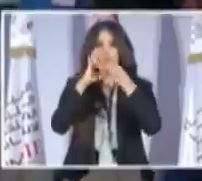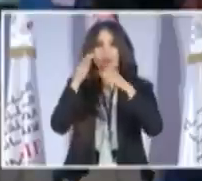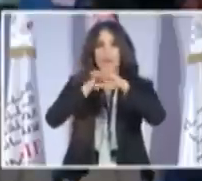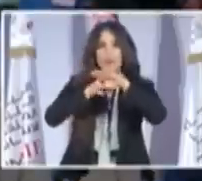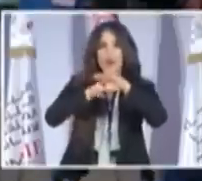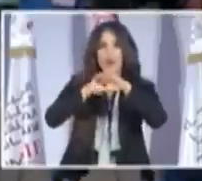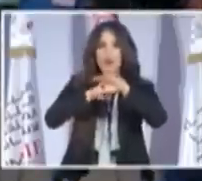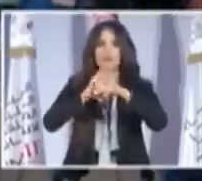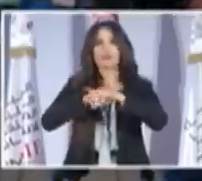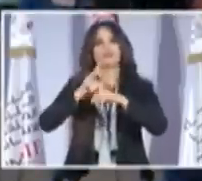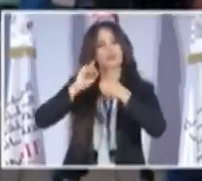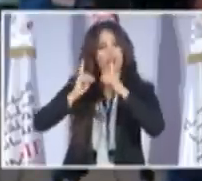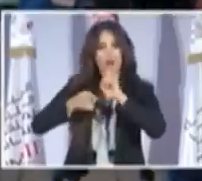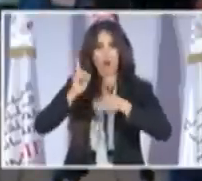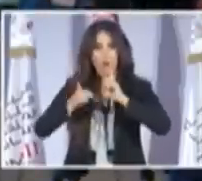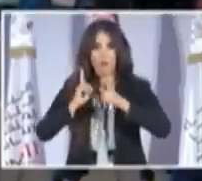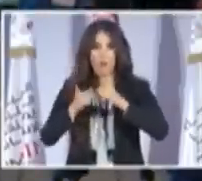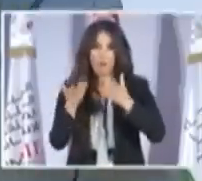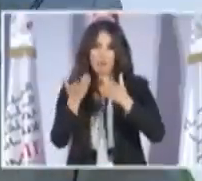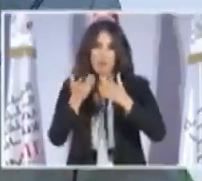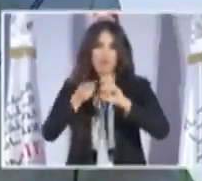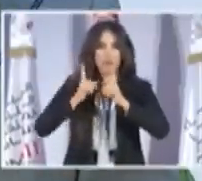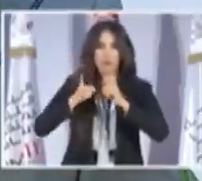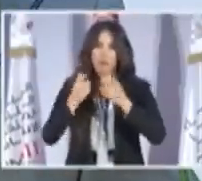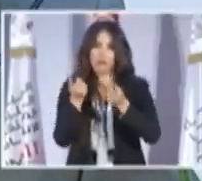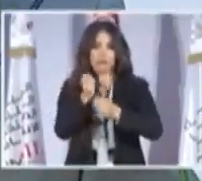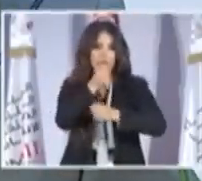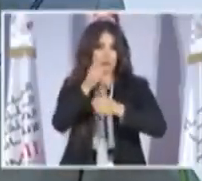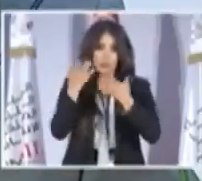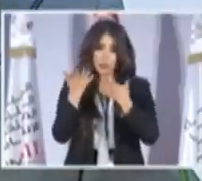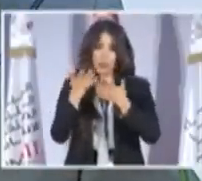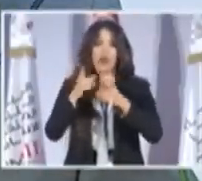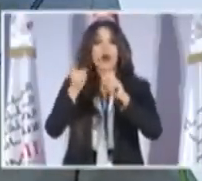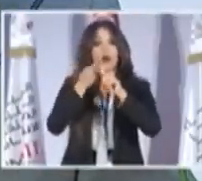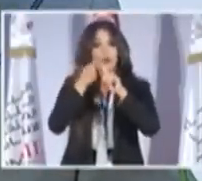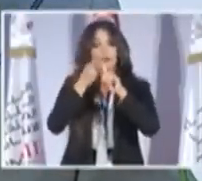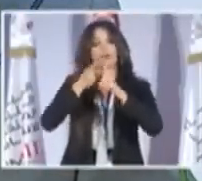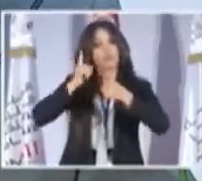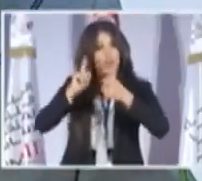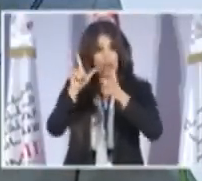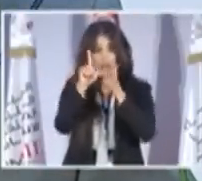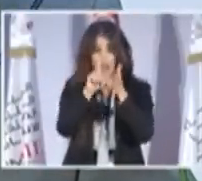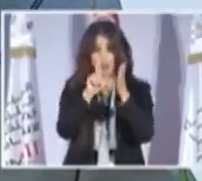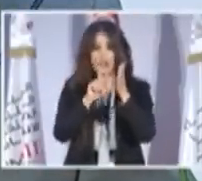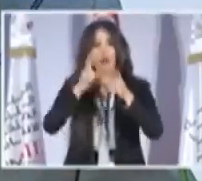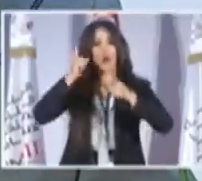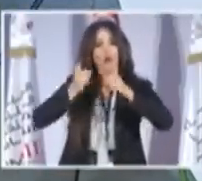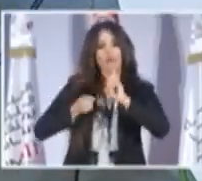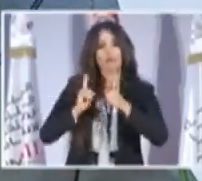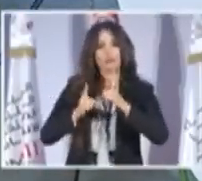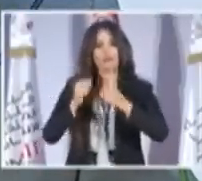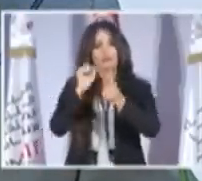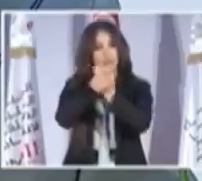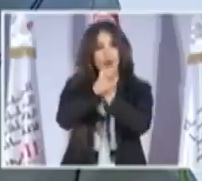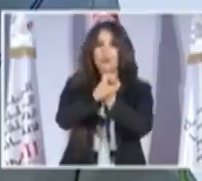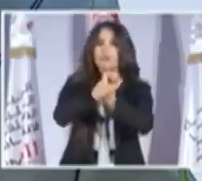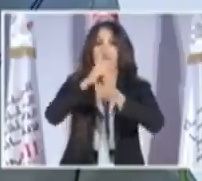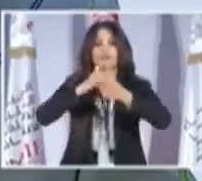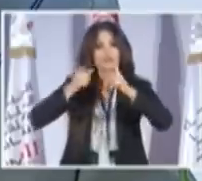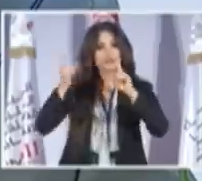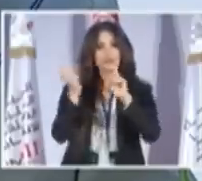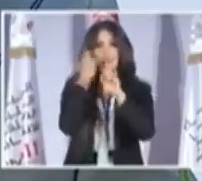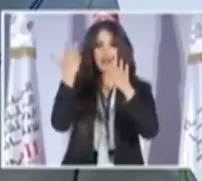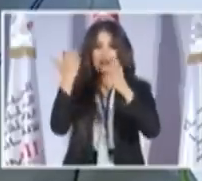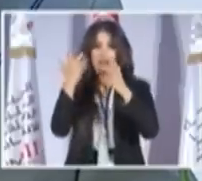عقوبه عاديه بل نحكي انها تكون عقوبه استثناء عقوبه تكمله عقوبه على معنى